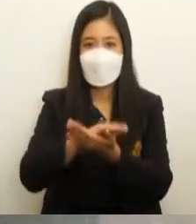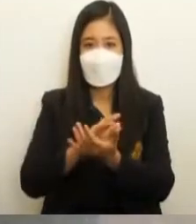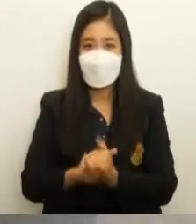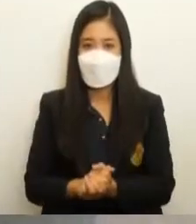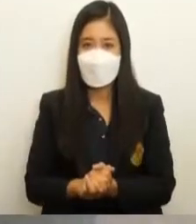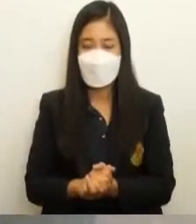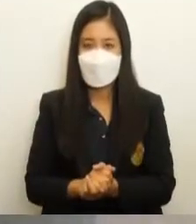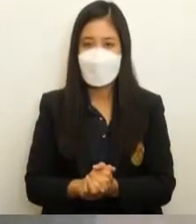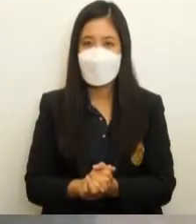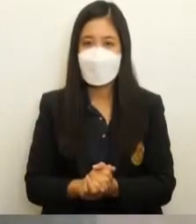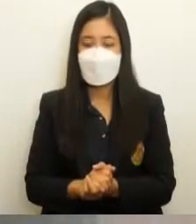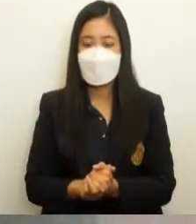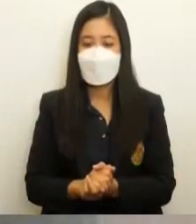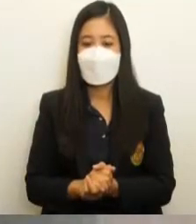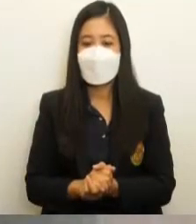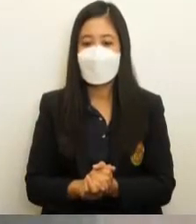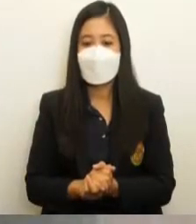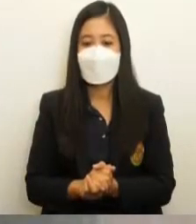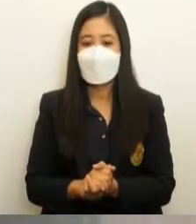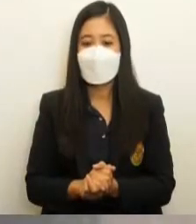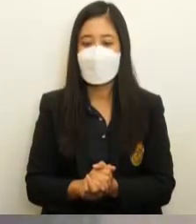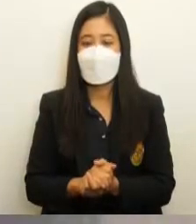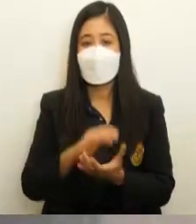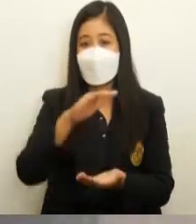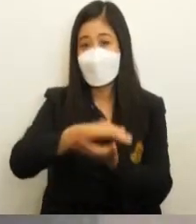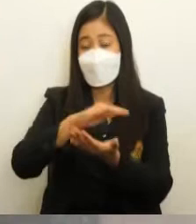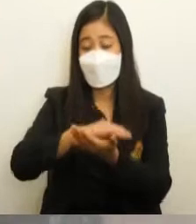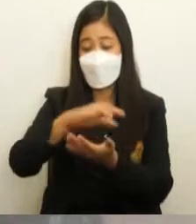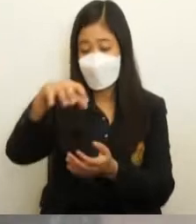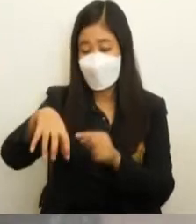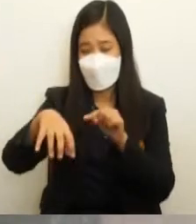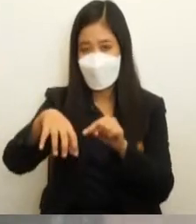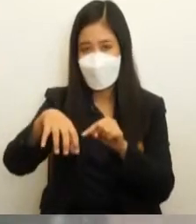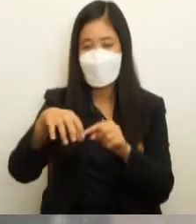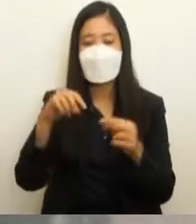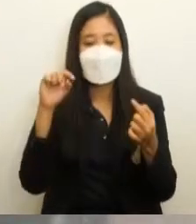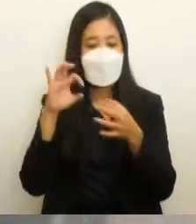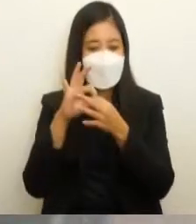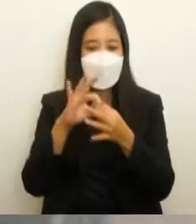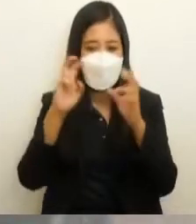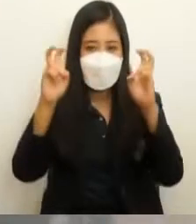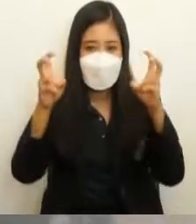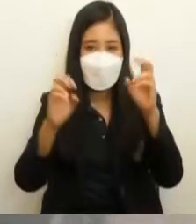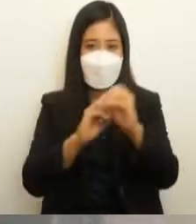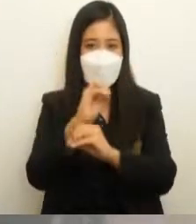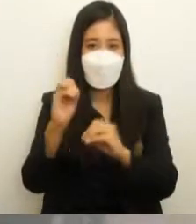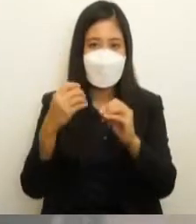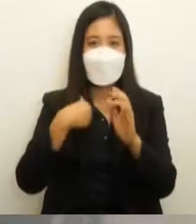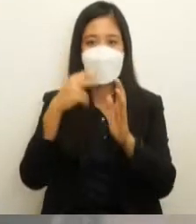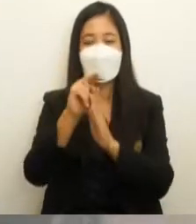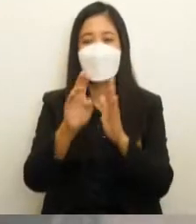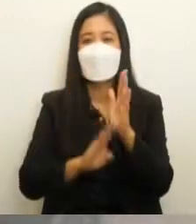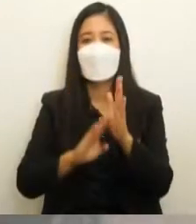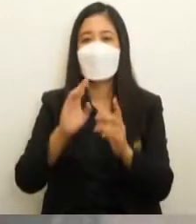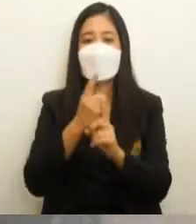ครับผมสำหรับโรงเรียนบ้านหัวนานะครับก็คือเรื่องความปลอดภัยเป็นนโยบายหลักของสปท.